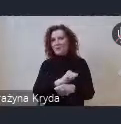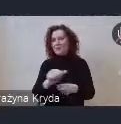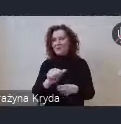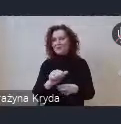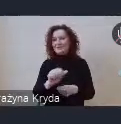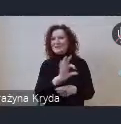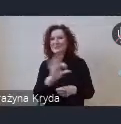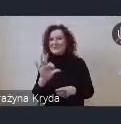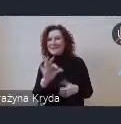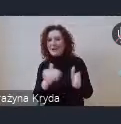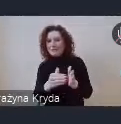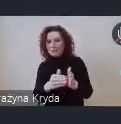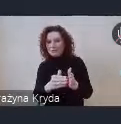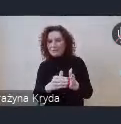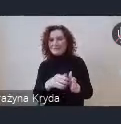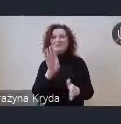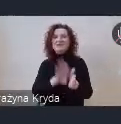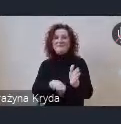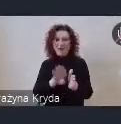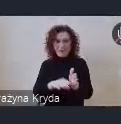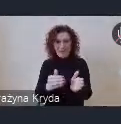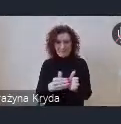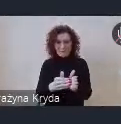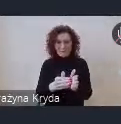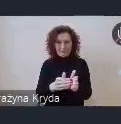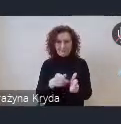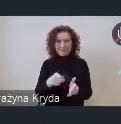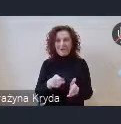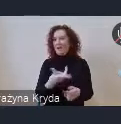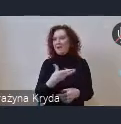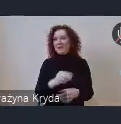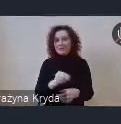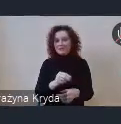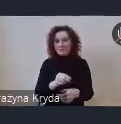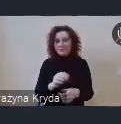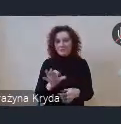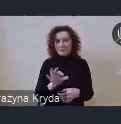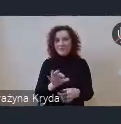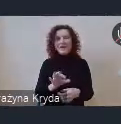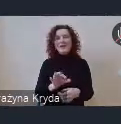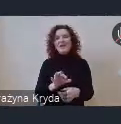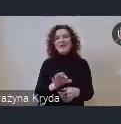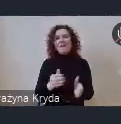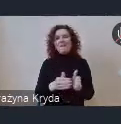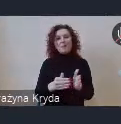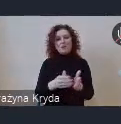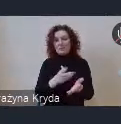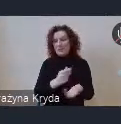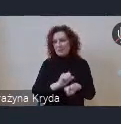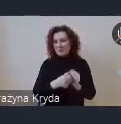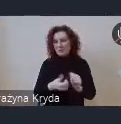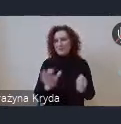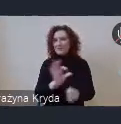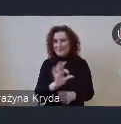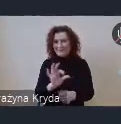potrzeba a zatem tak de facto te potrzeby nie są specjalne tego specjalne są sposoby zapewniania potrzeb czy realizacji tych potrzeb same